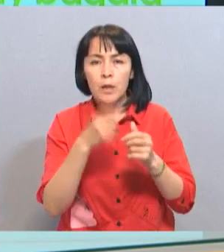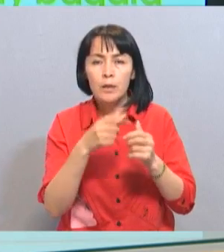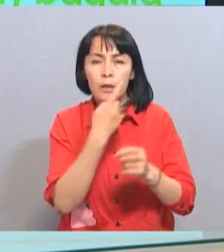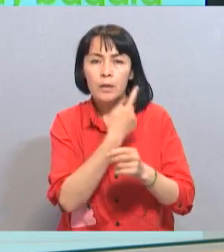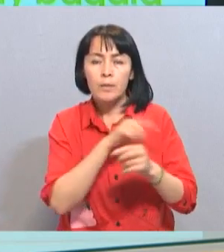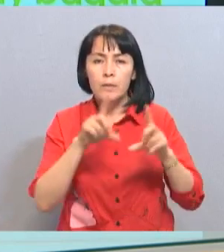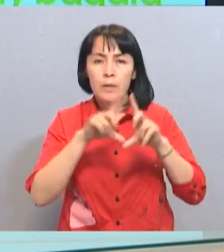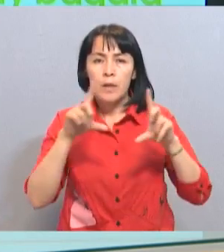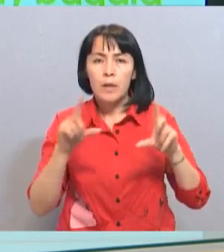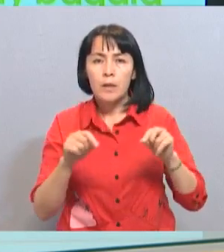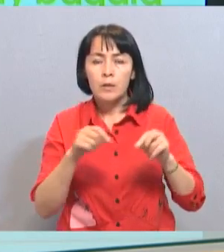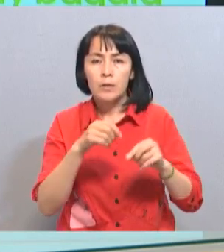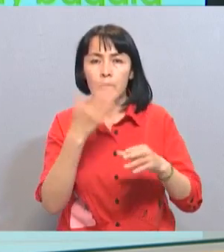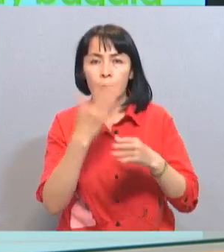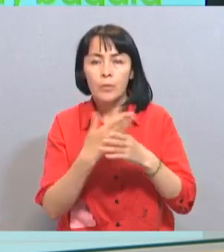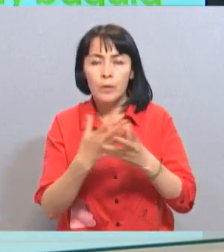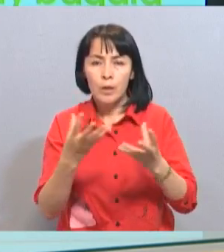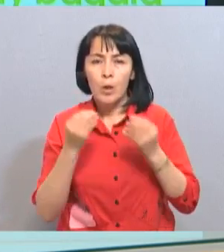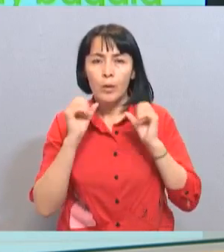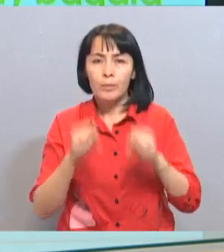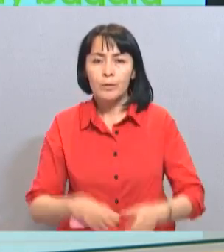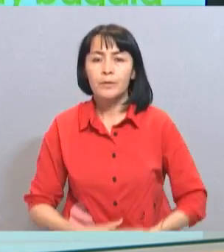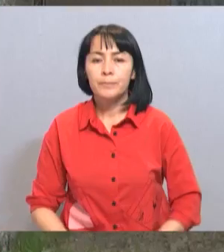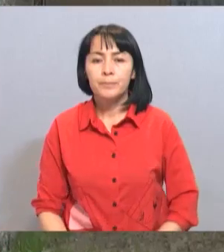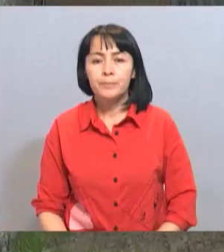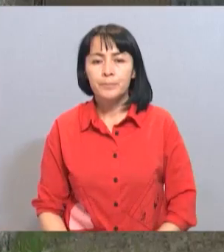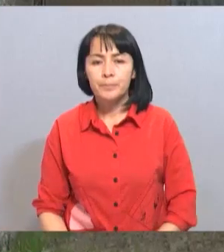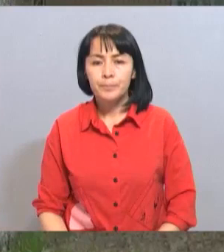медициналық мекеменің қызметін пайдаланады.